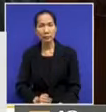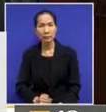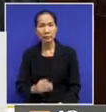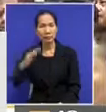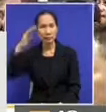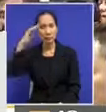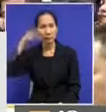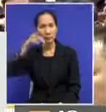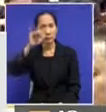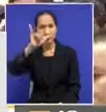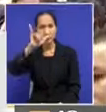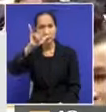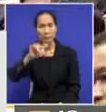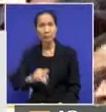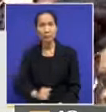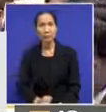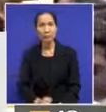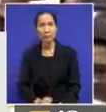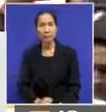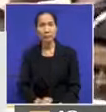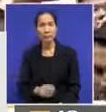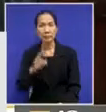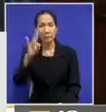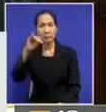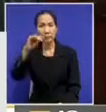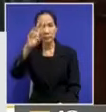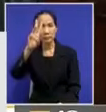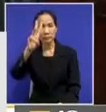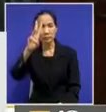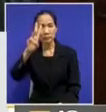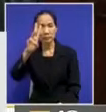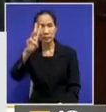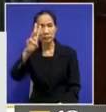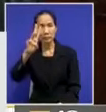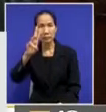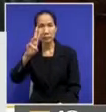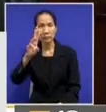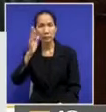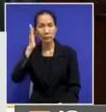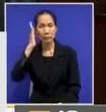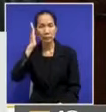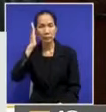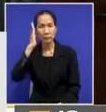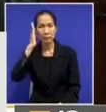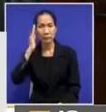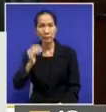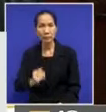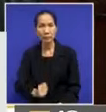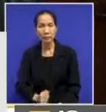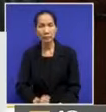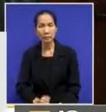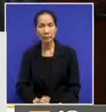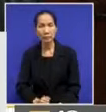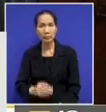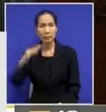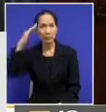พลเอกประยุทธ์จันทร์โอชาครับ 76หม่อมราชวงศ์จตุมงคลโสนกุล พ